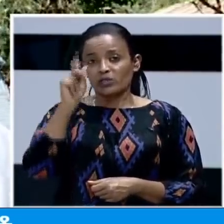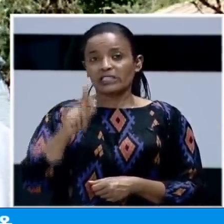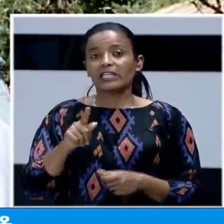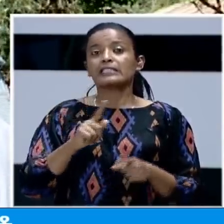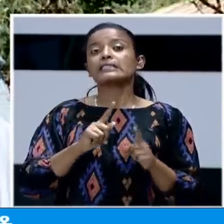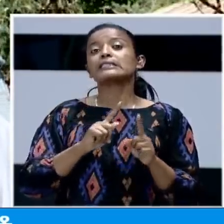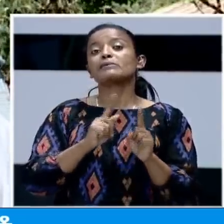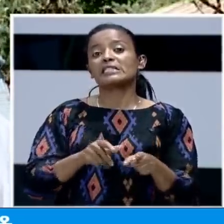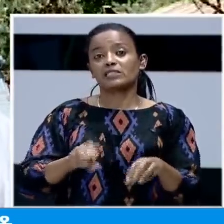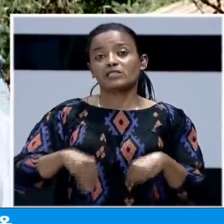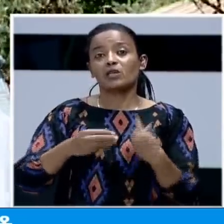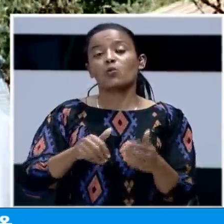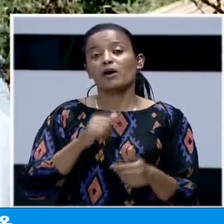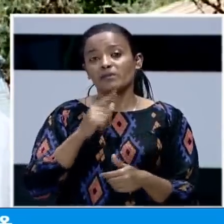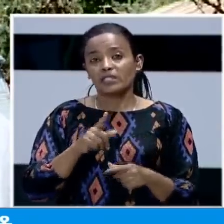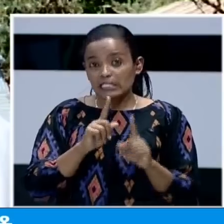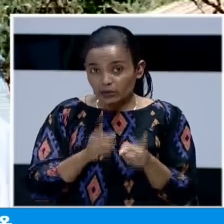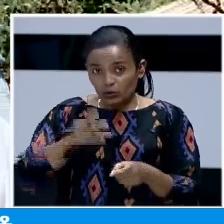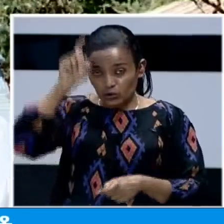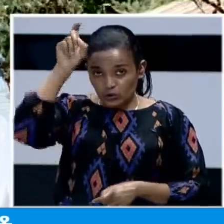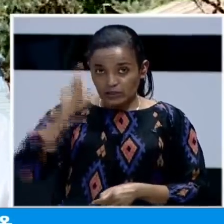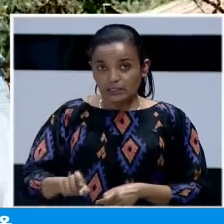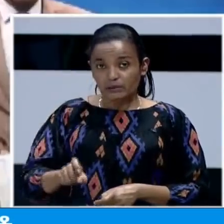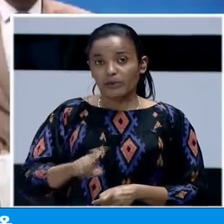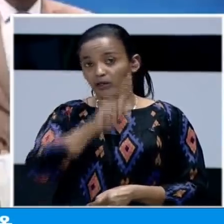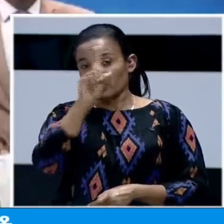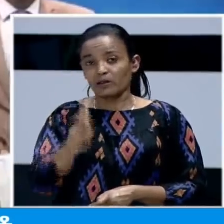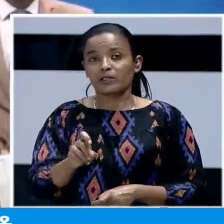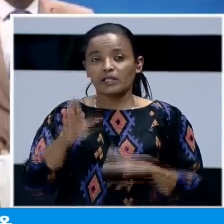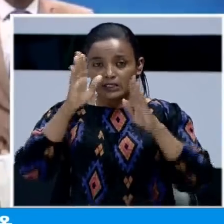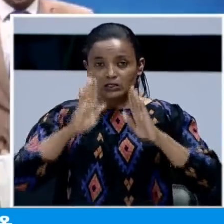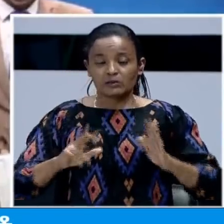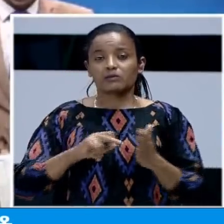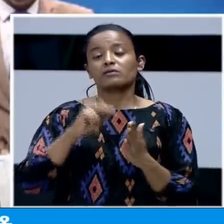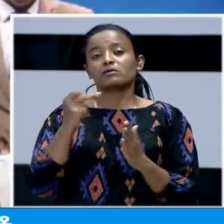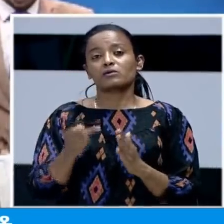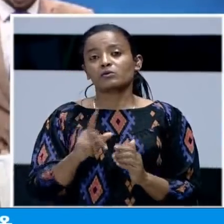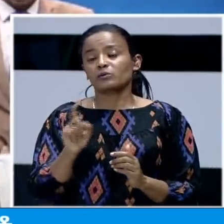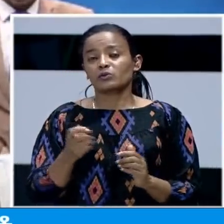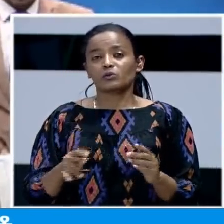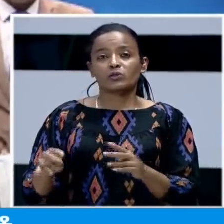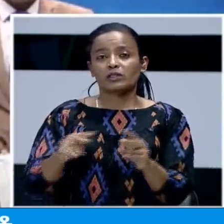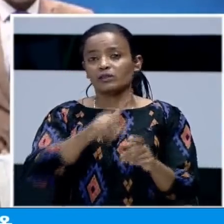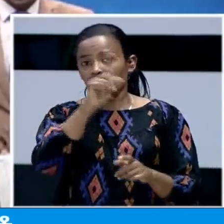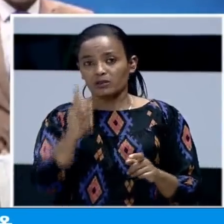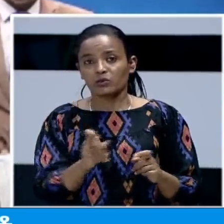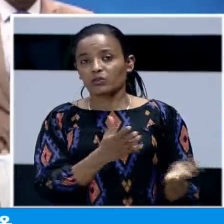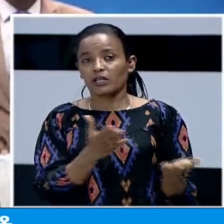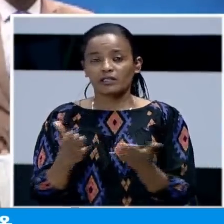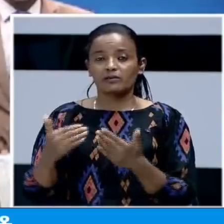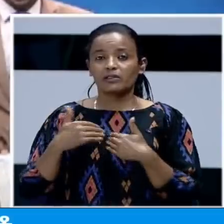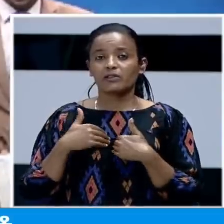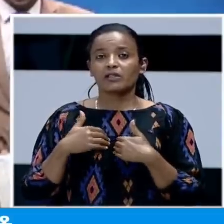ايو لمن تاي لي من لسنا كم اللي سلقوا بقى حتون يستحتتا سلاماون ديموكراسيون بزخونا من قد حتونا اغربنا عندها